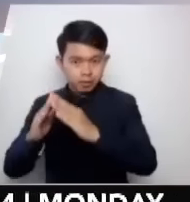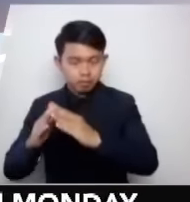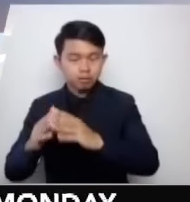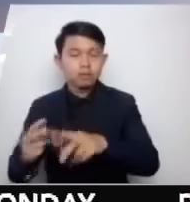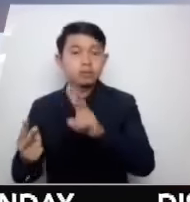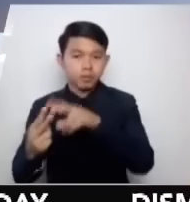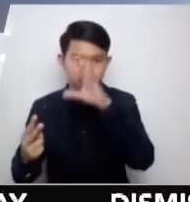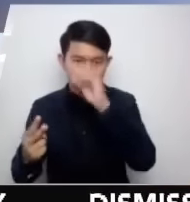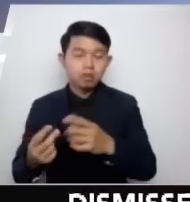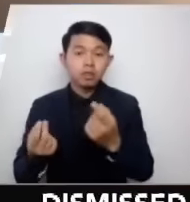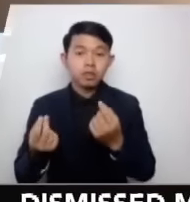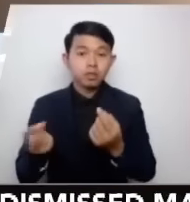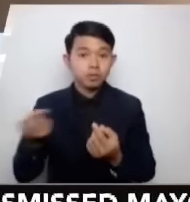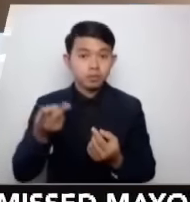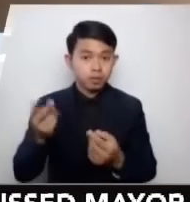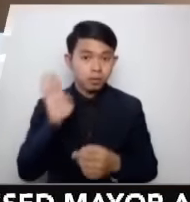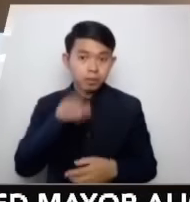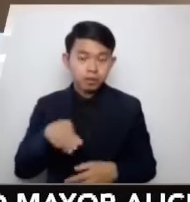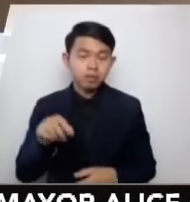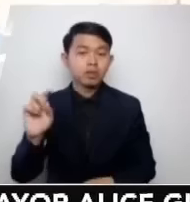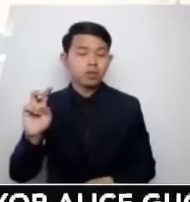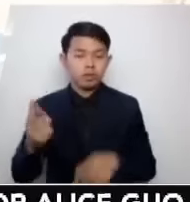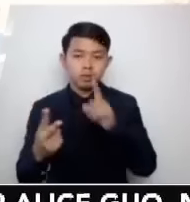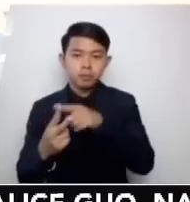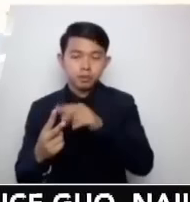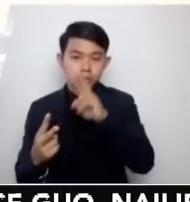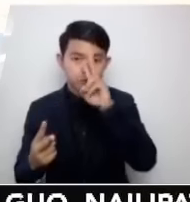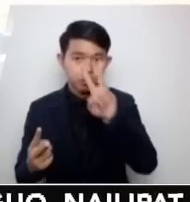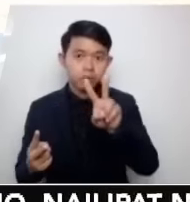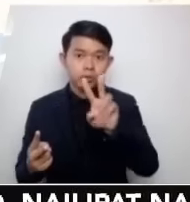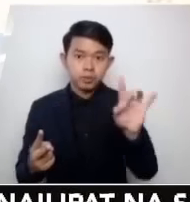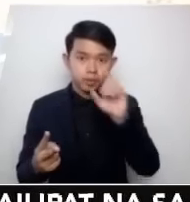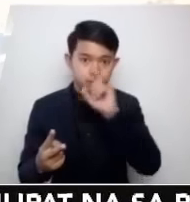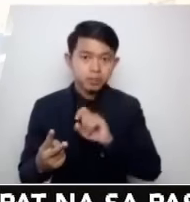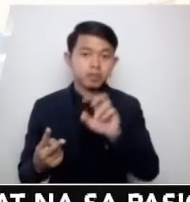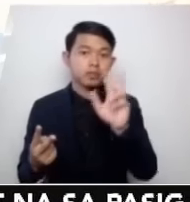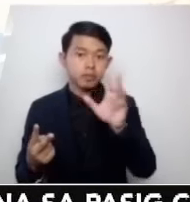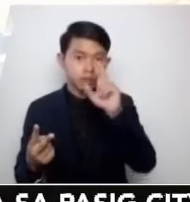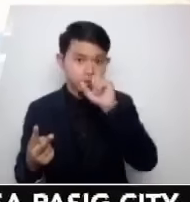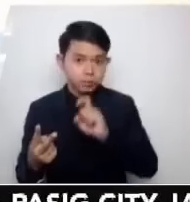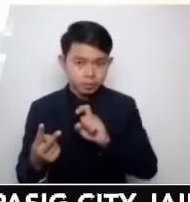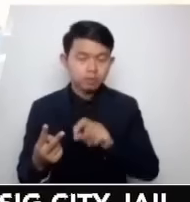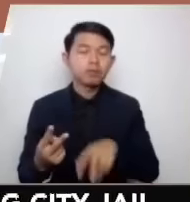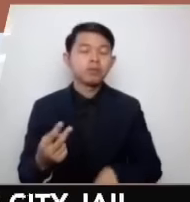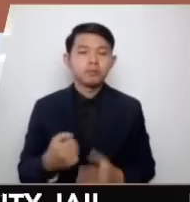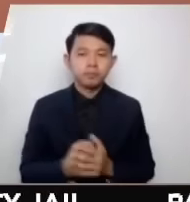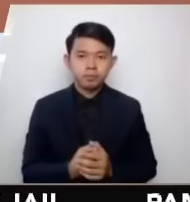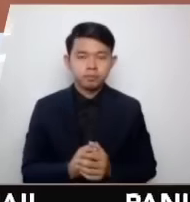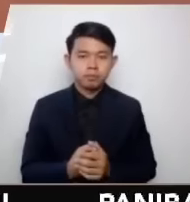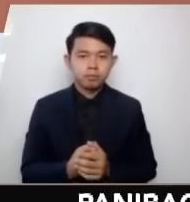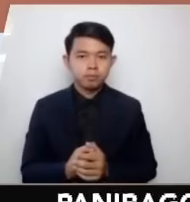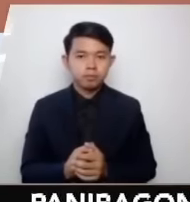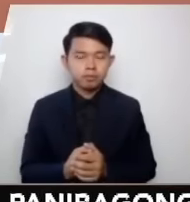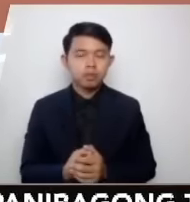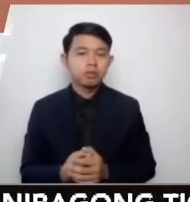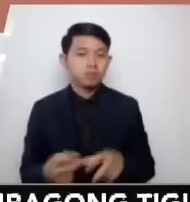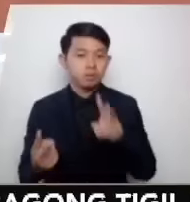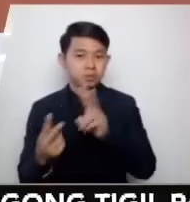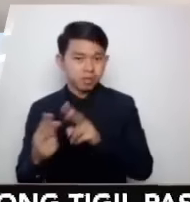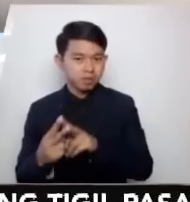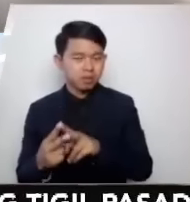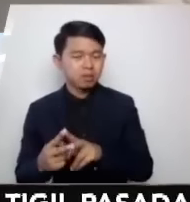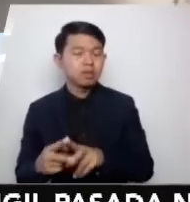magkapatid, edad 28 at 32 anyos. Sa takot na sila naman ang pagbalingan, hindi na umano nagawang sumaklolo ng mga kamag-anak ng mga